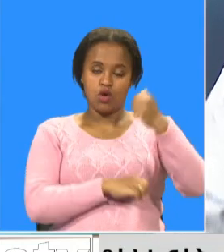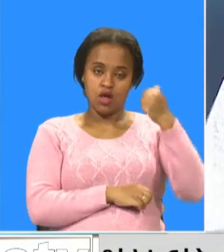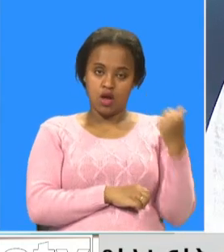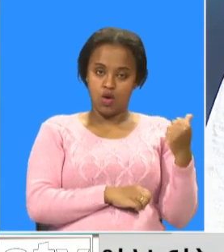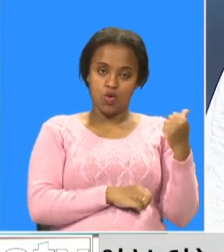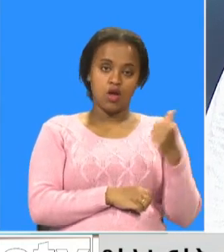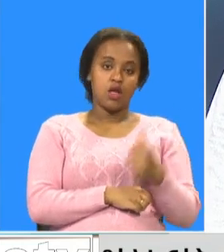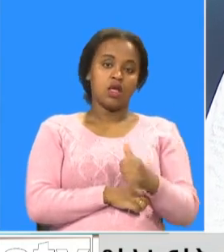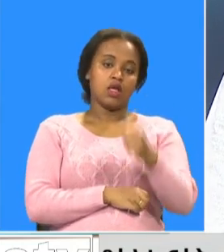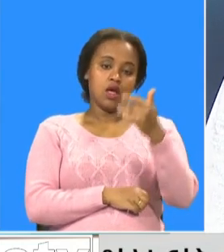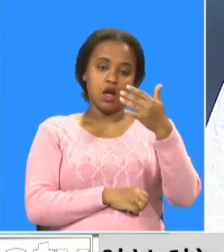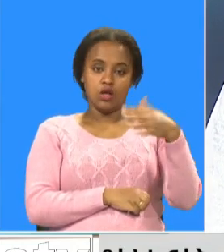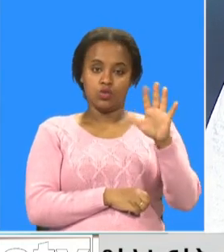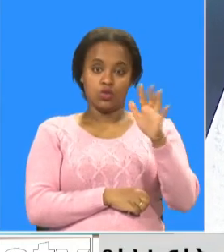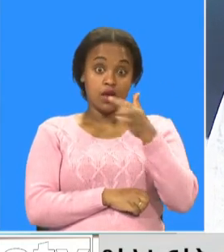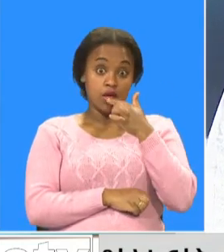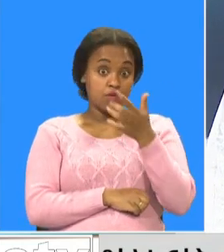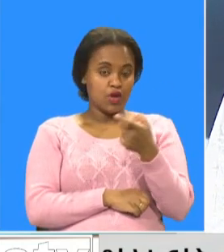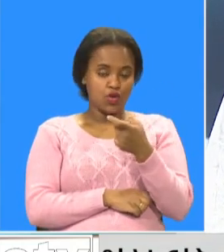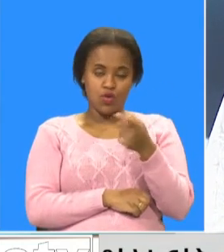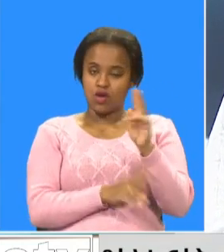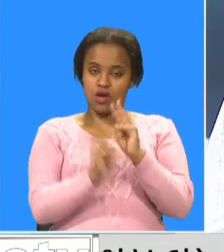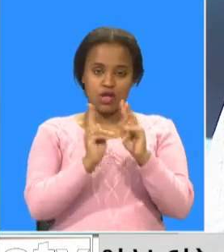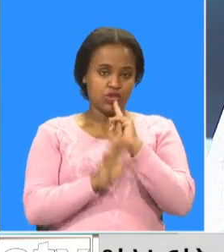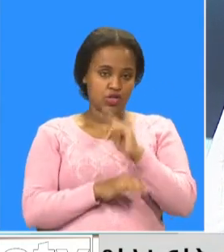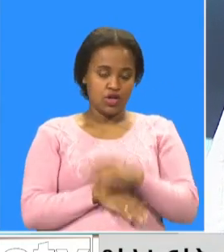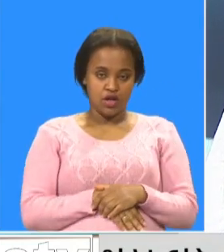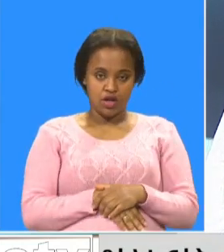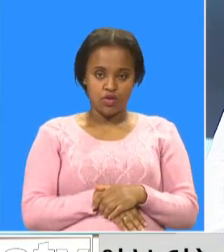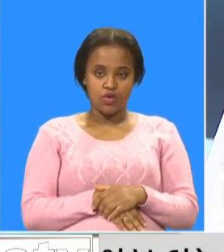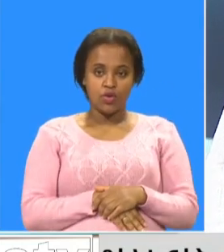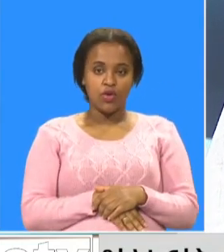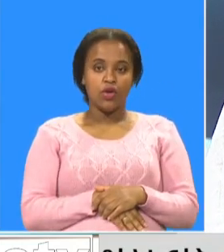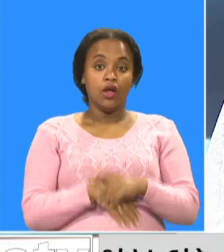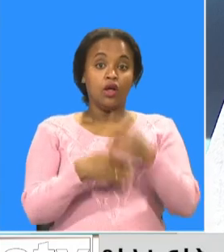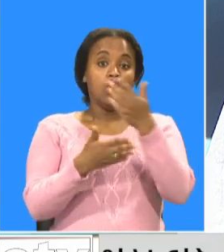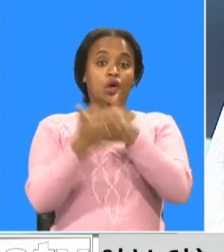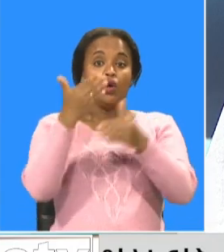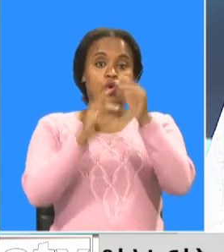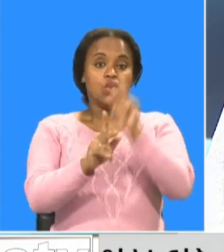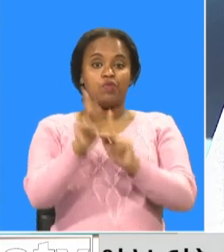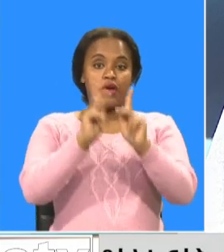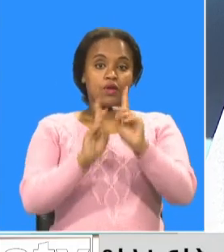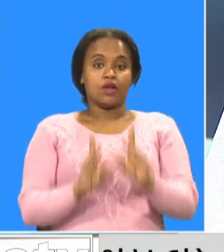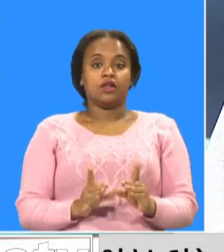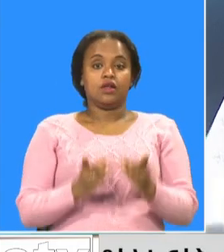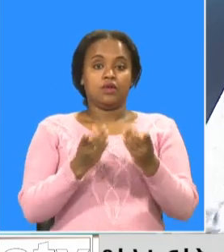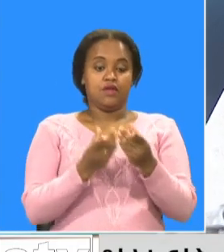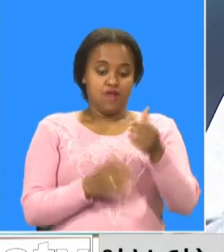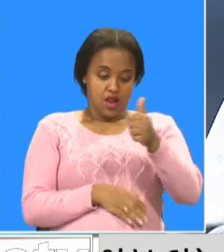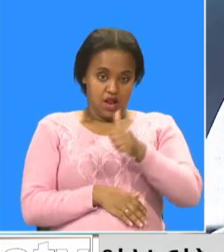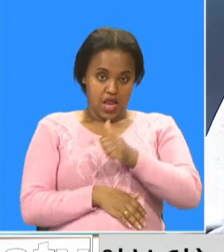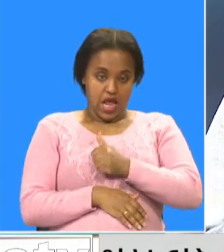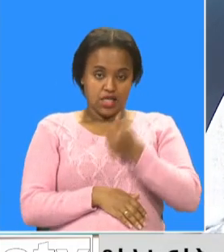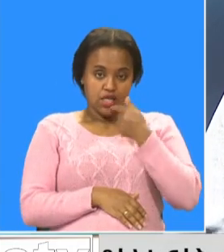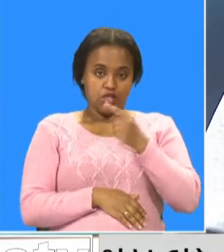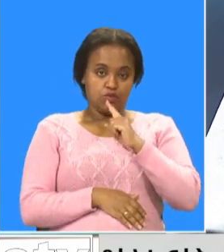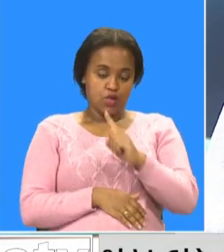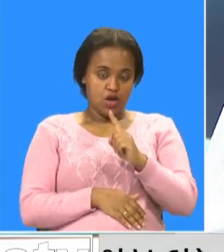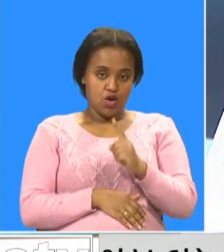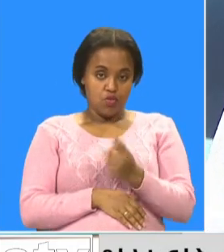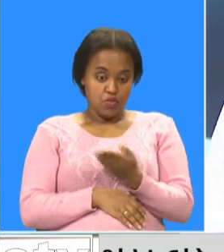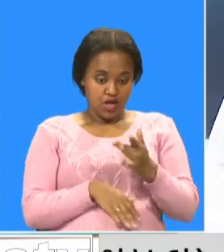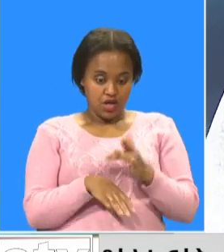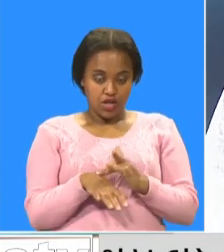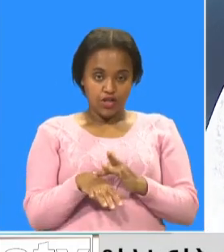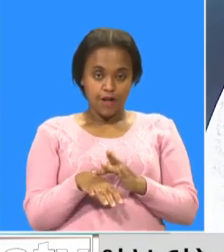ሌላው የራሱ ጉዳይ የሚለው ከሆነ አስቸጋሪ ነው። እንግዲህ ሁሉም የህብረተሰብ ክፍል ለራሳችን ብለን ነው አይዞ